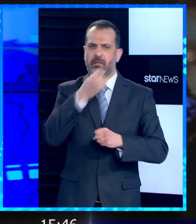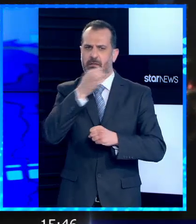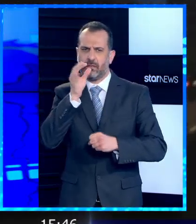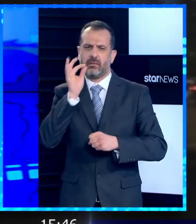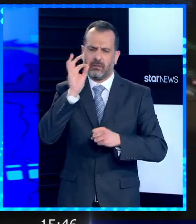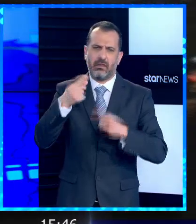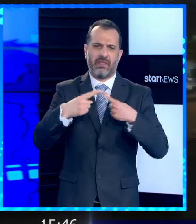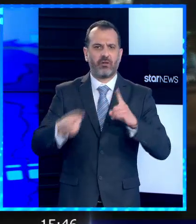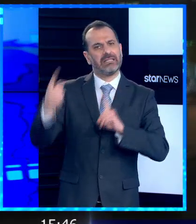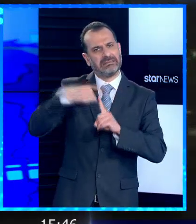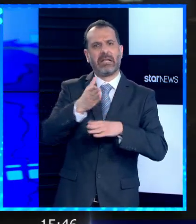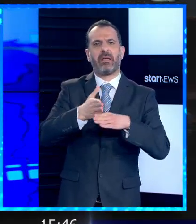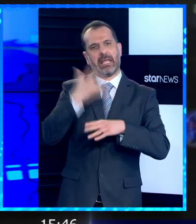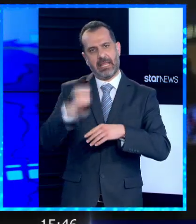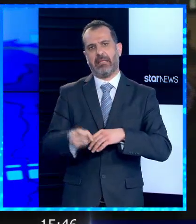μικροποσότητα χασίς και μαχαίρι.